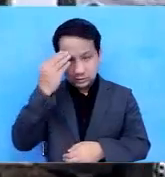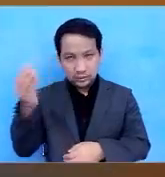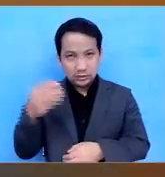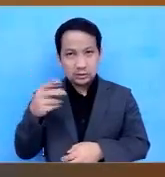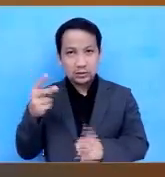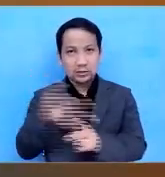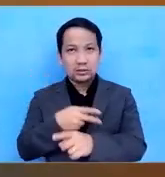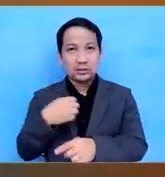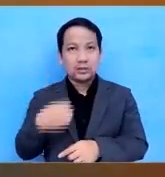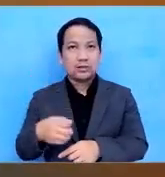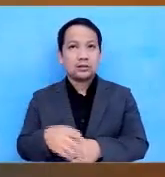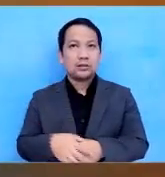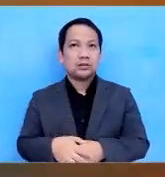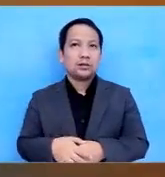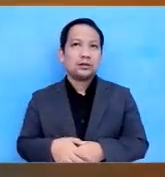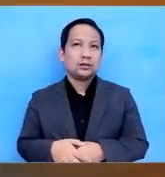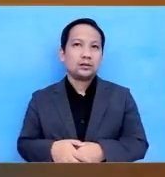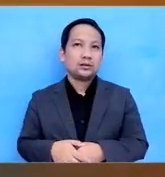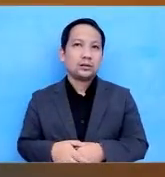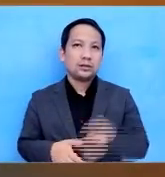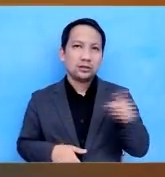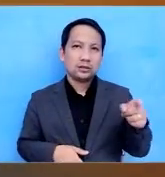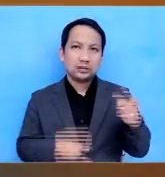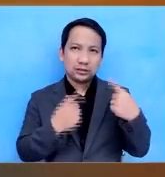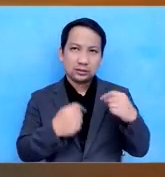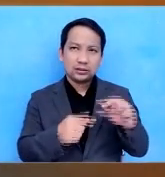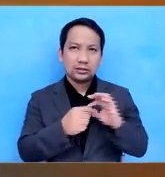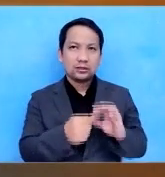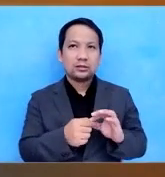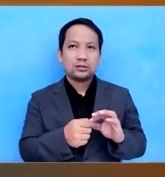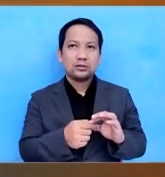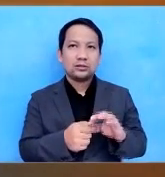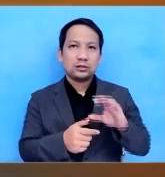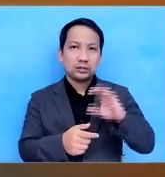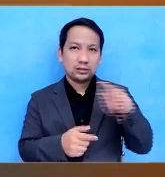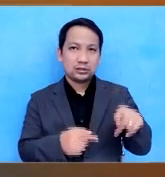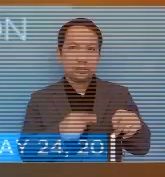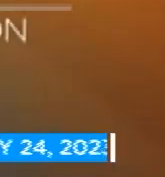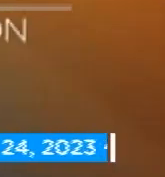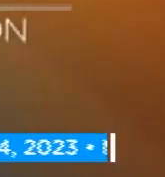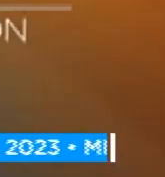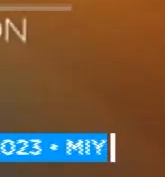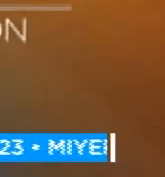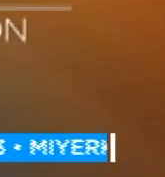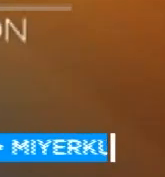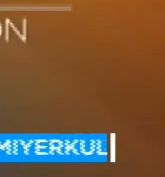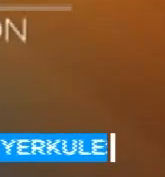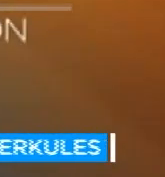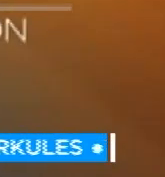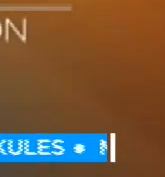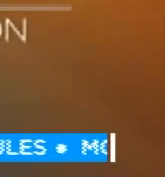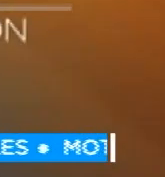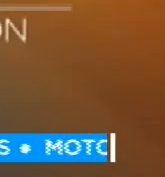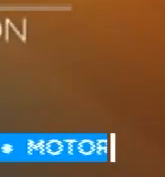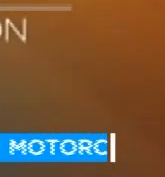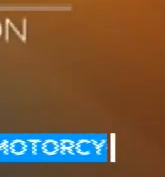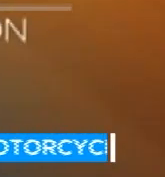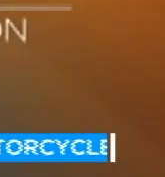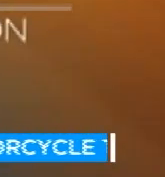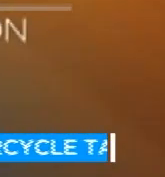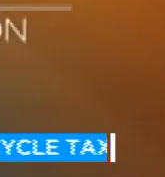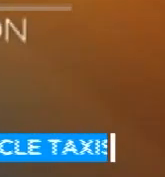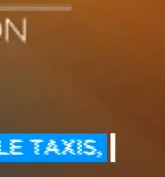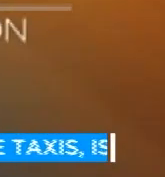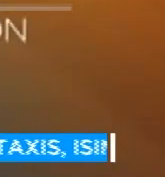biktima. Inline ng complainant natin na ilocate yung cellphone niya through my Find